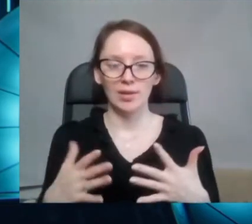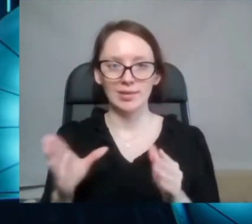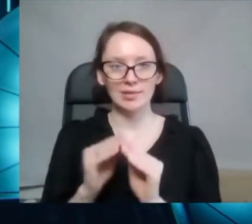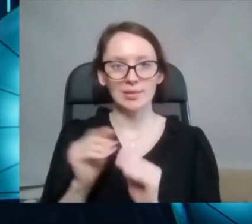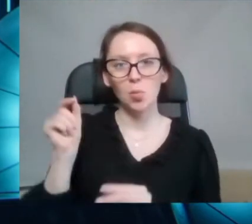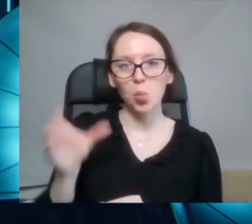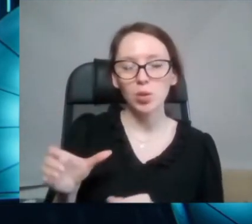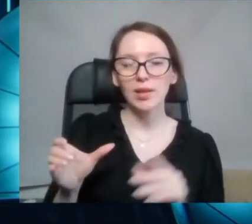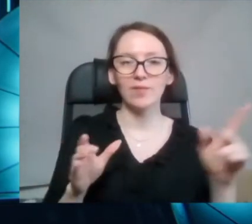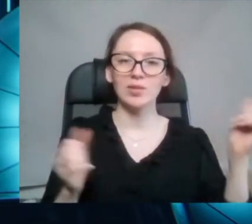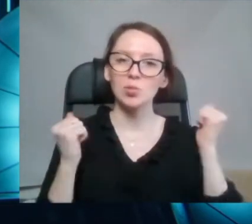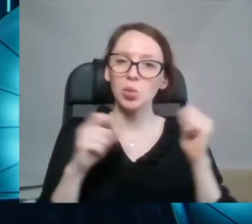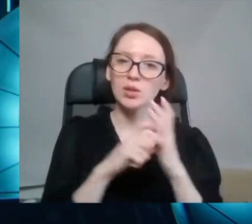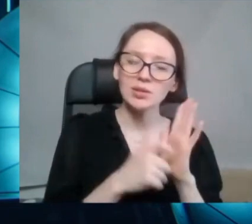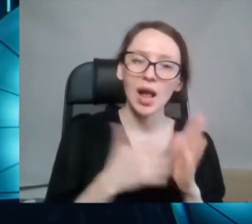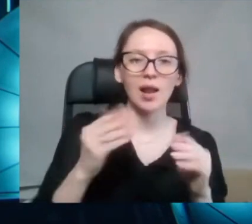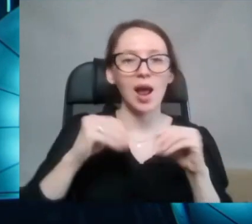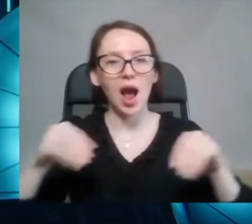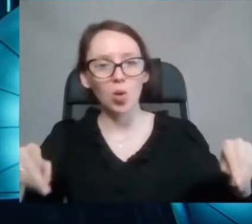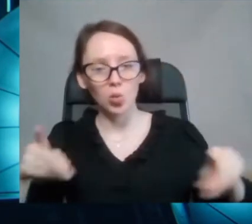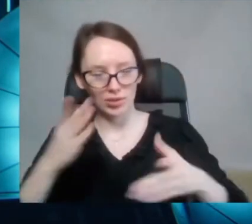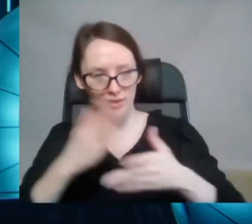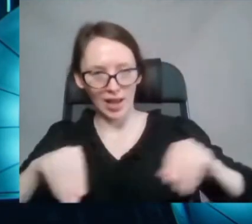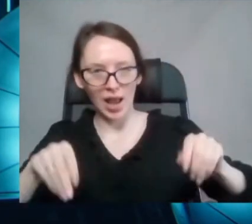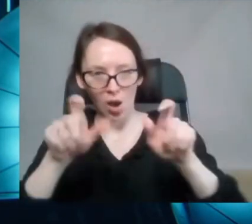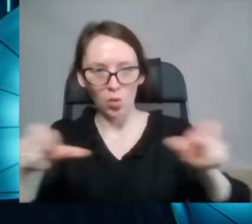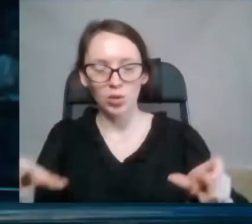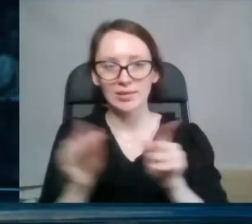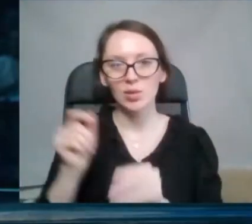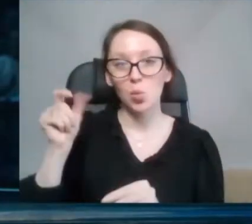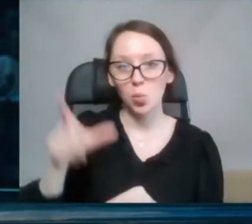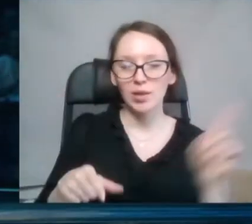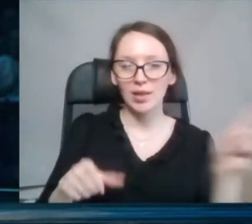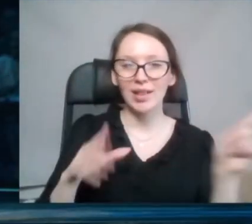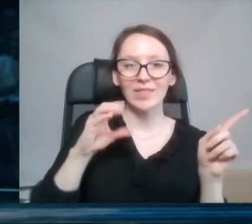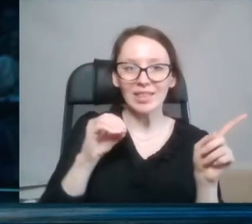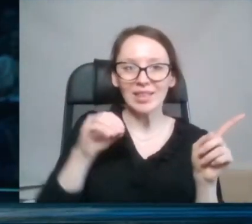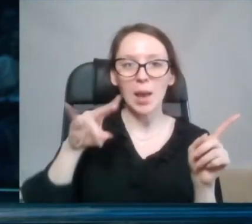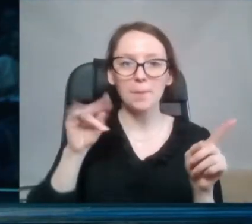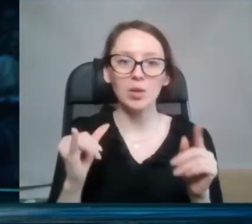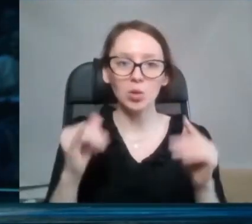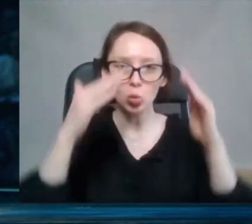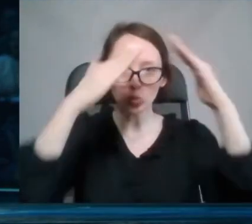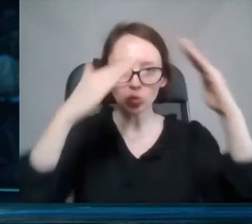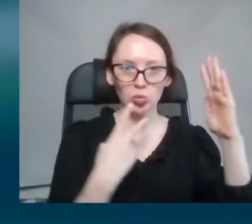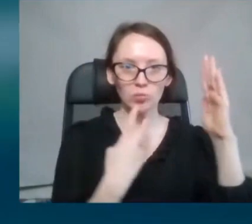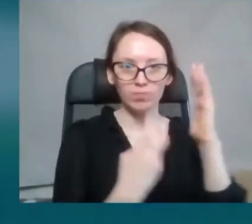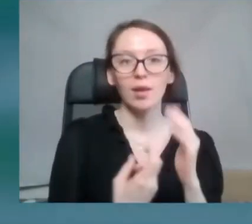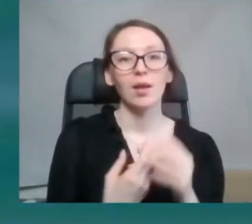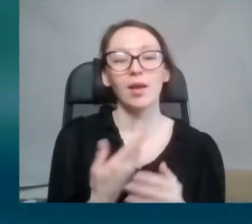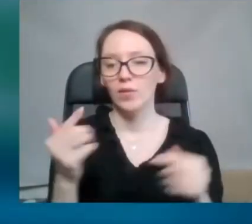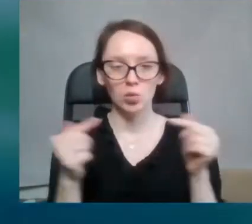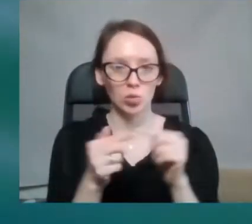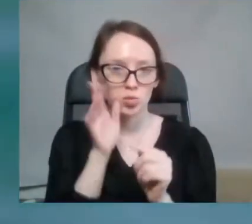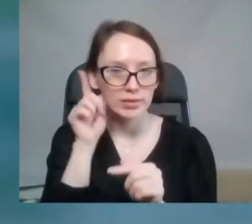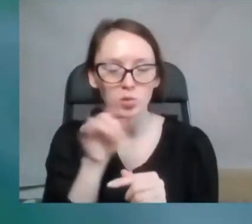вы на огороде. Есть огородники с бутылкой прямо в теплицу. Но вы точно будете знать, что у вас